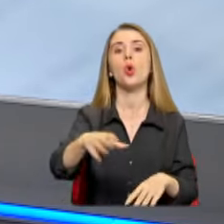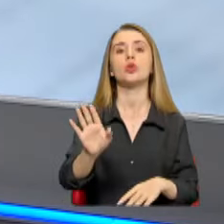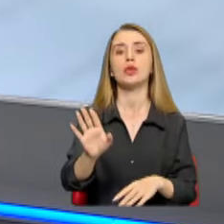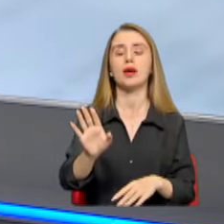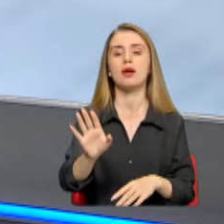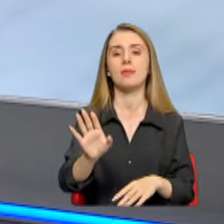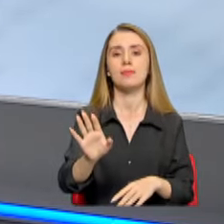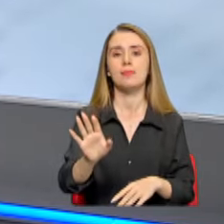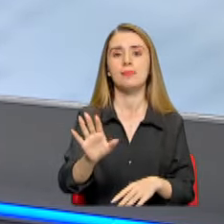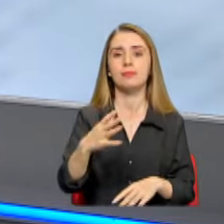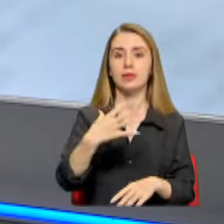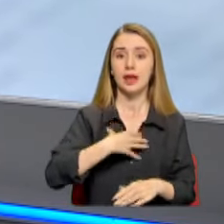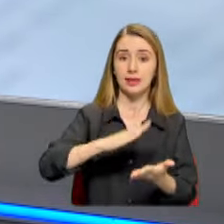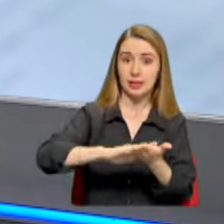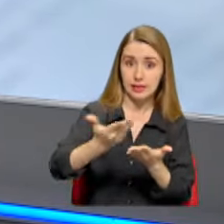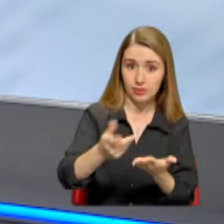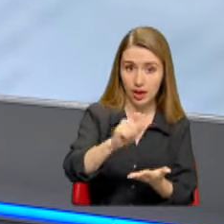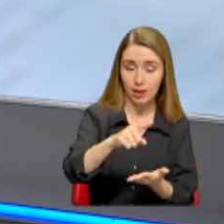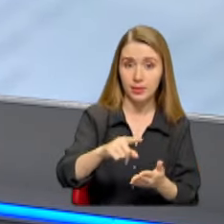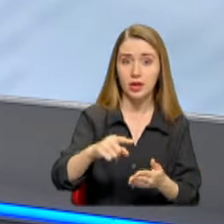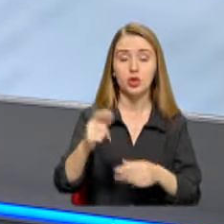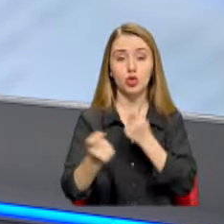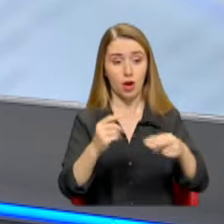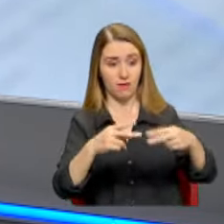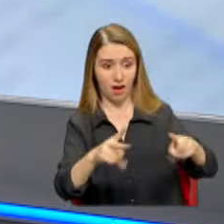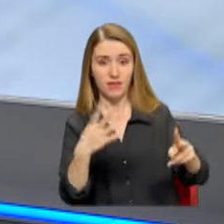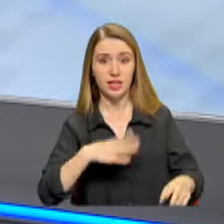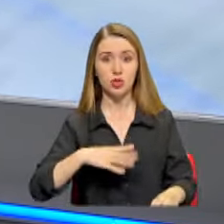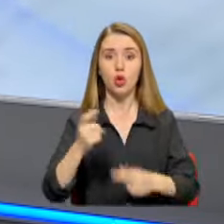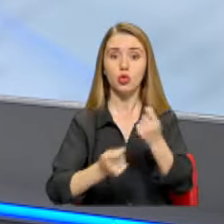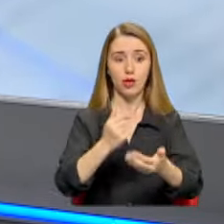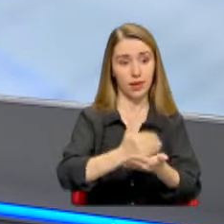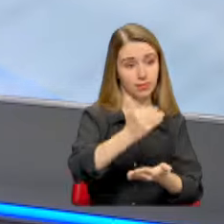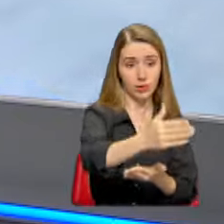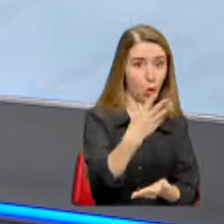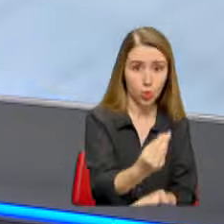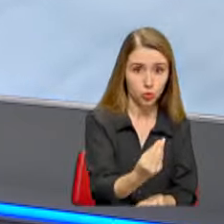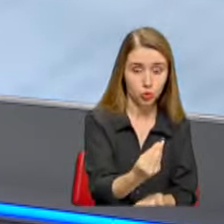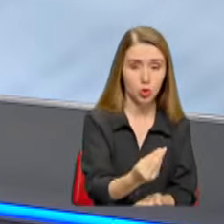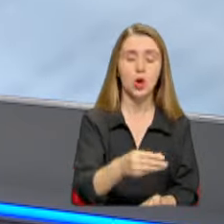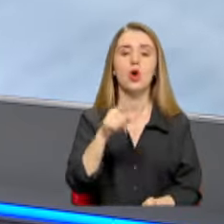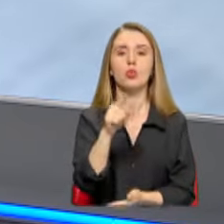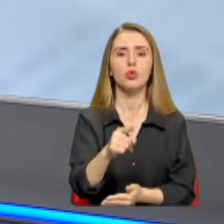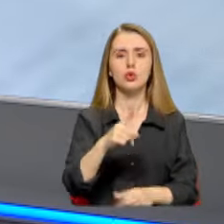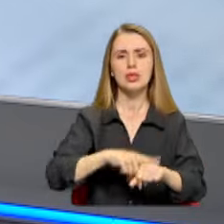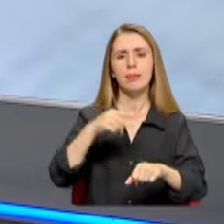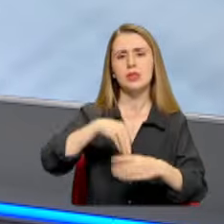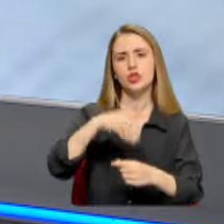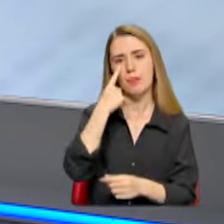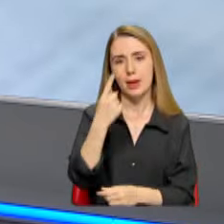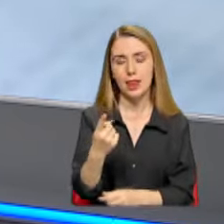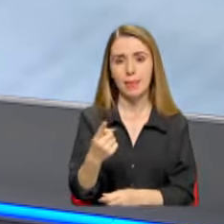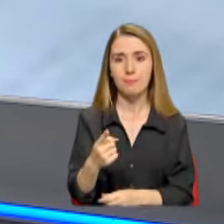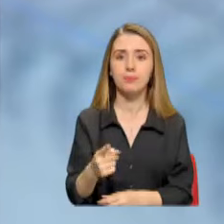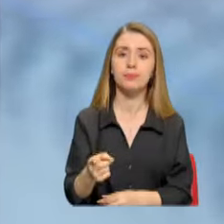Eee kendisi istifa mı etti affını mı istedi yoksa o görevden gönderildi mi Bunu zaman gösterecek